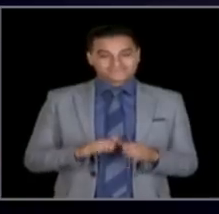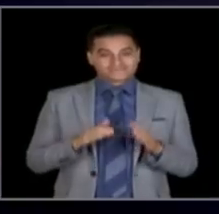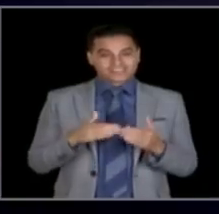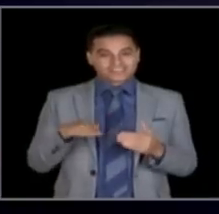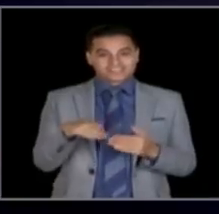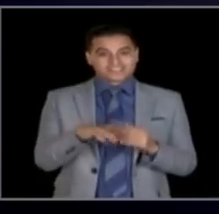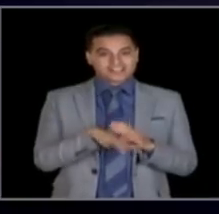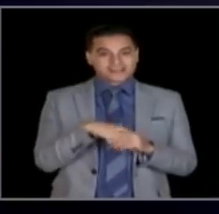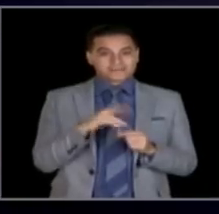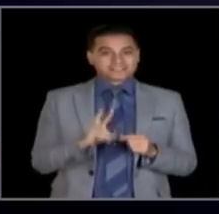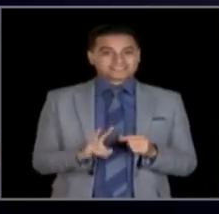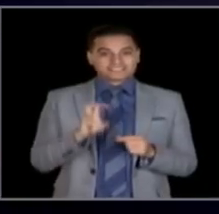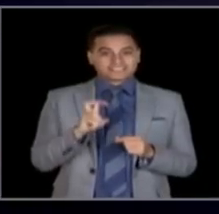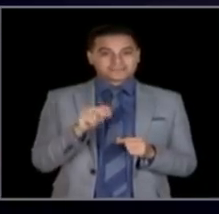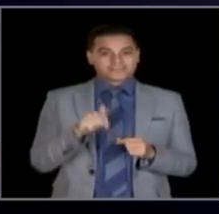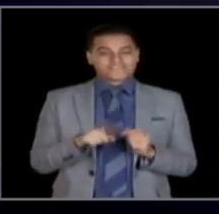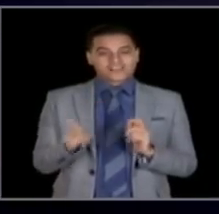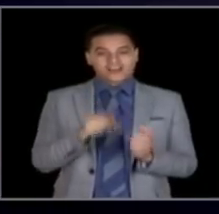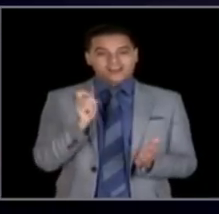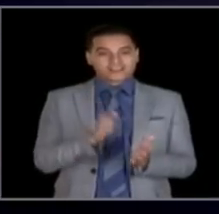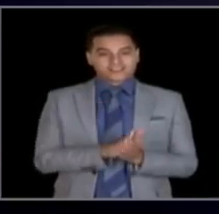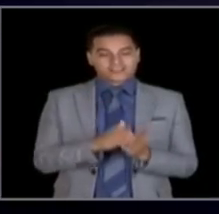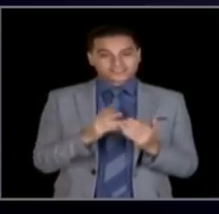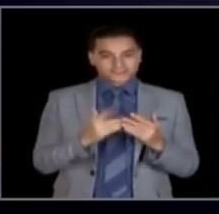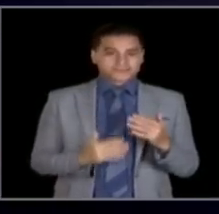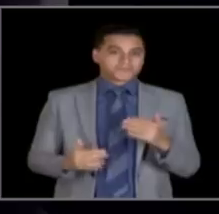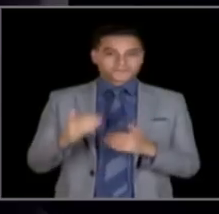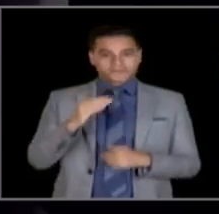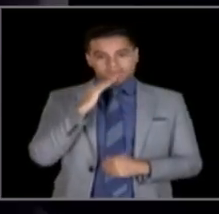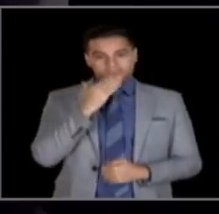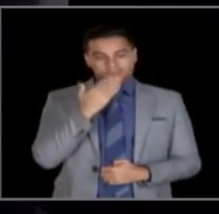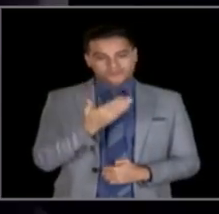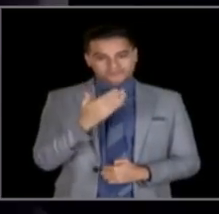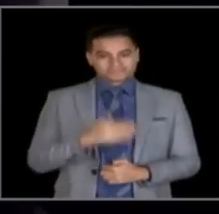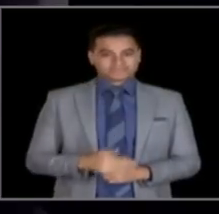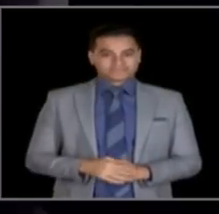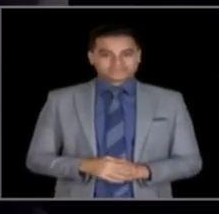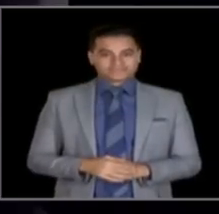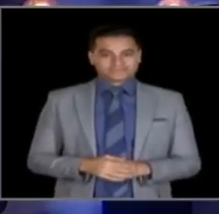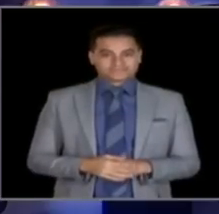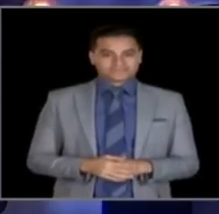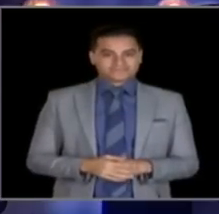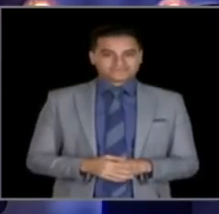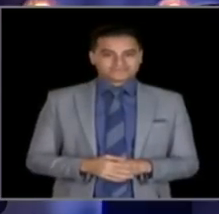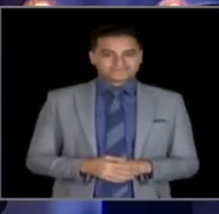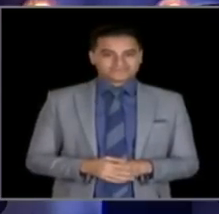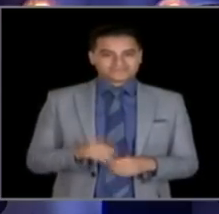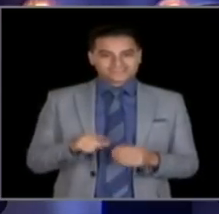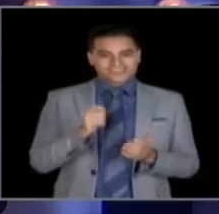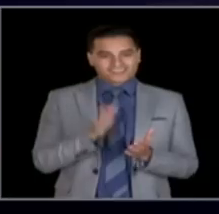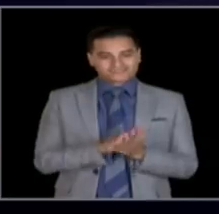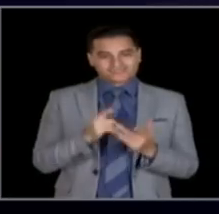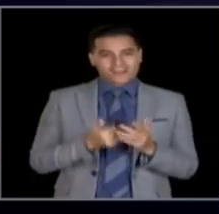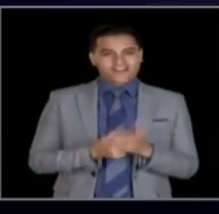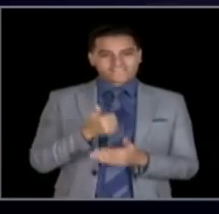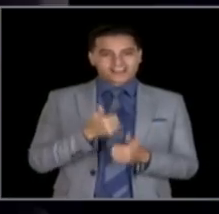أليجيترز أنتوا جبتوا 70 نقطة في عجلة الحظ. الحمد لله الحمد لله. مرة فاتت جبنا 60 نقطة في عجلة الحظ، ايه اللي كانت بجد؟ افضل